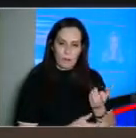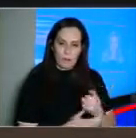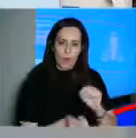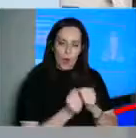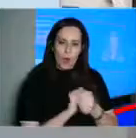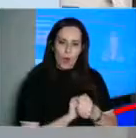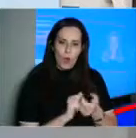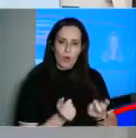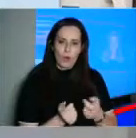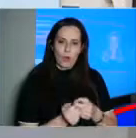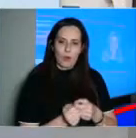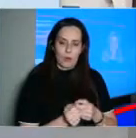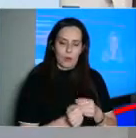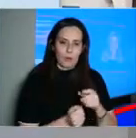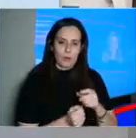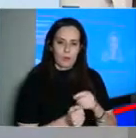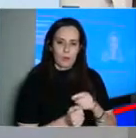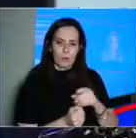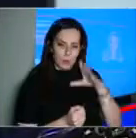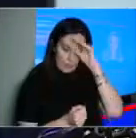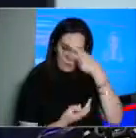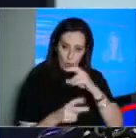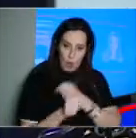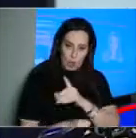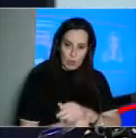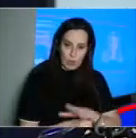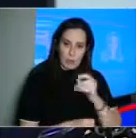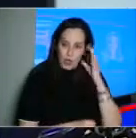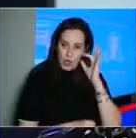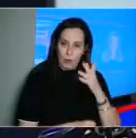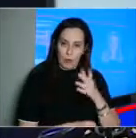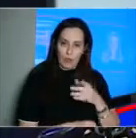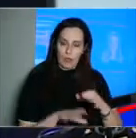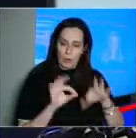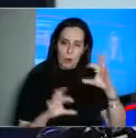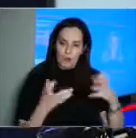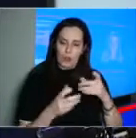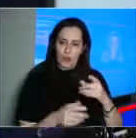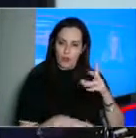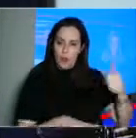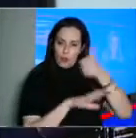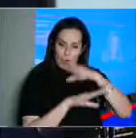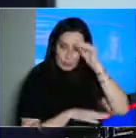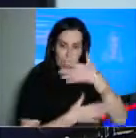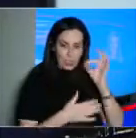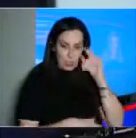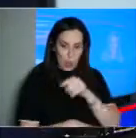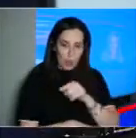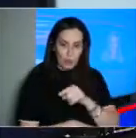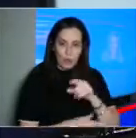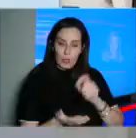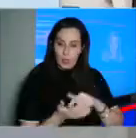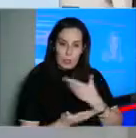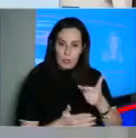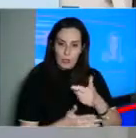או בכלל לתת טיפול. כן, עכשיו גבר לא יכול לדאוג לזה? אני רוצה, אם נשים שיצביעו למפלגה שעומד בראשה גבר, אין סיכוי, ומדרשו